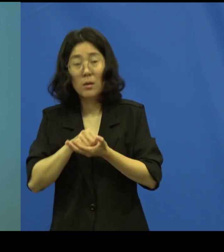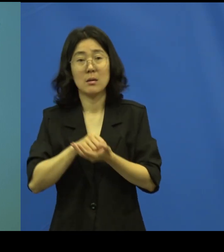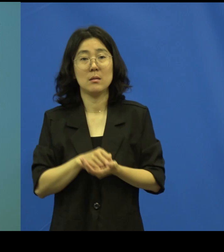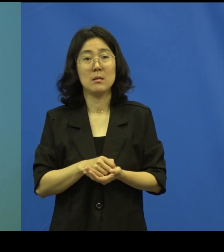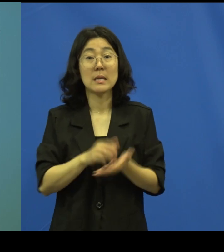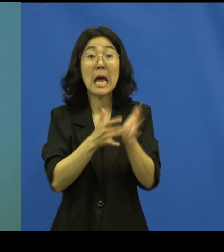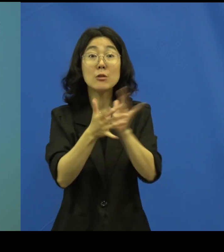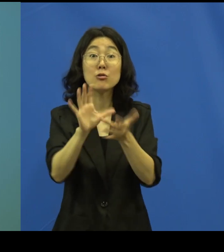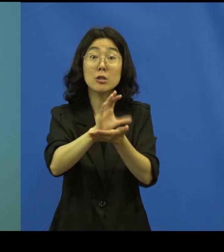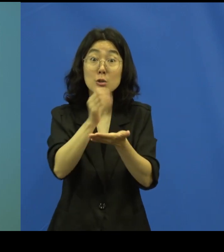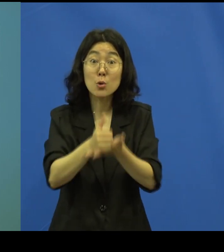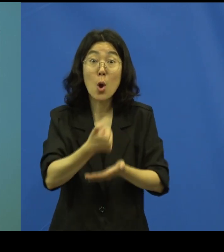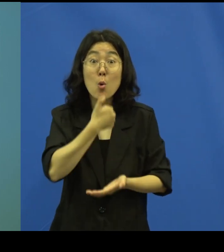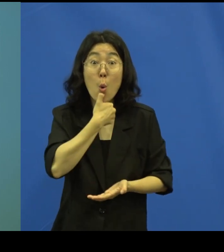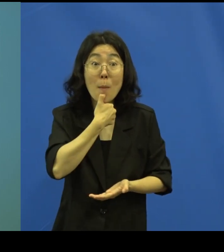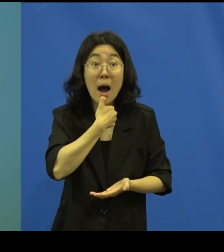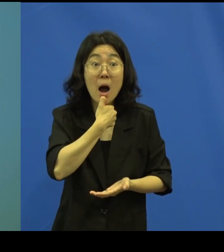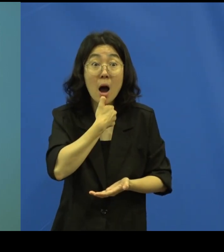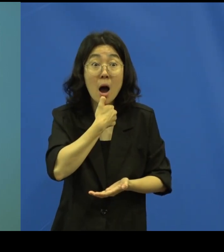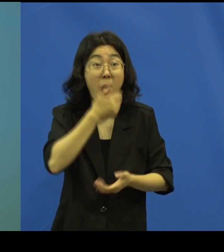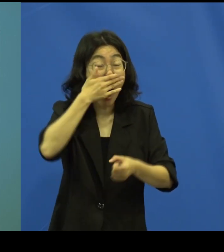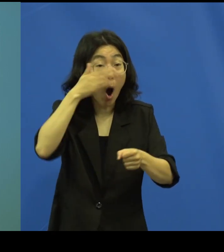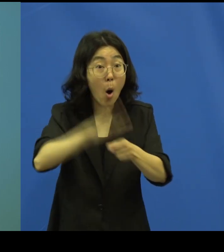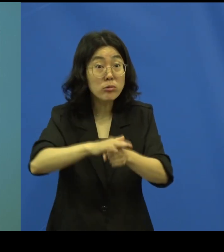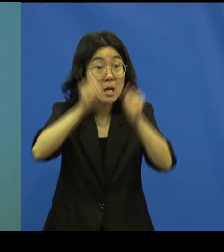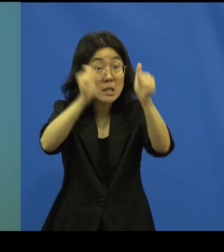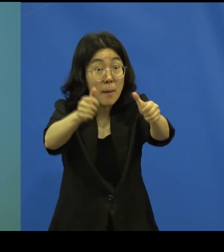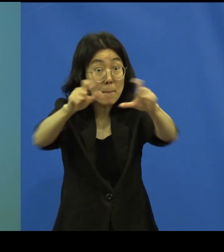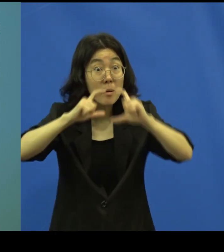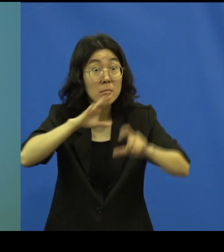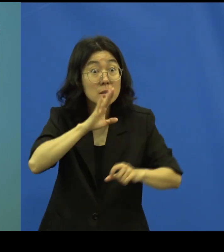받으며 힘없이 십자가 형장으로 끌려가신 그리스도이십니다.